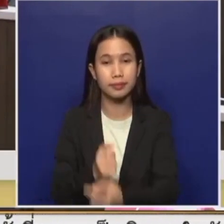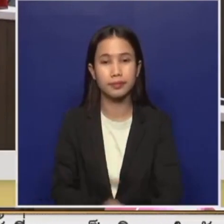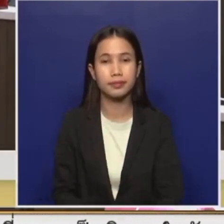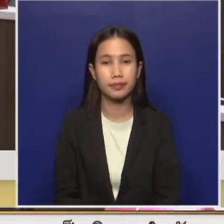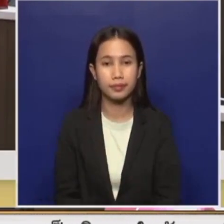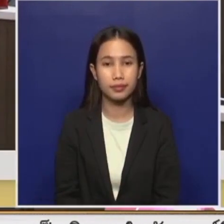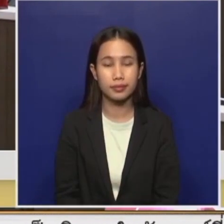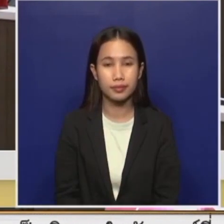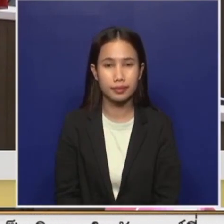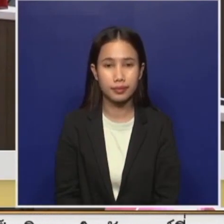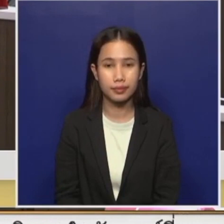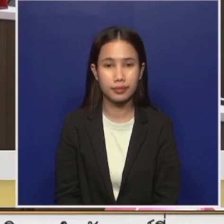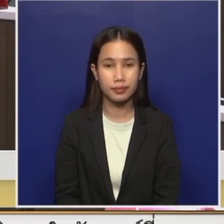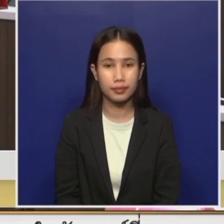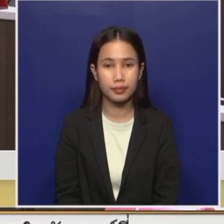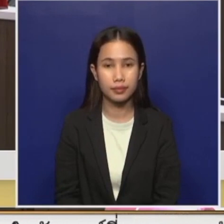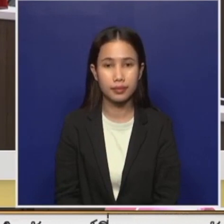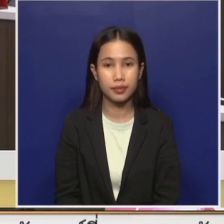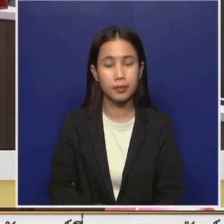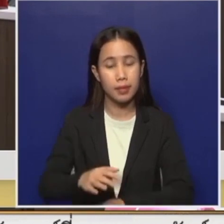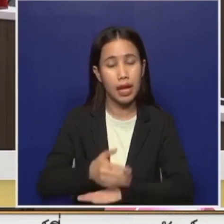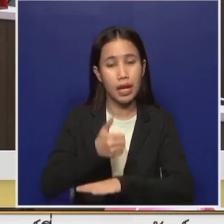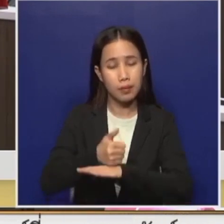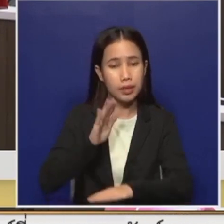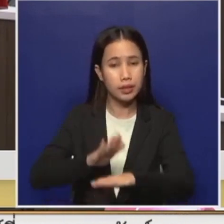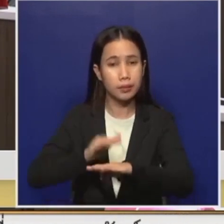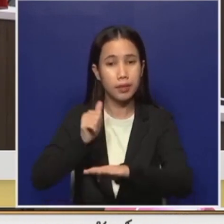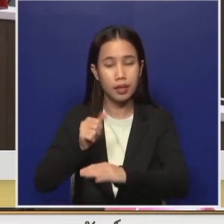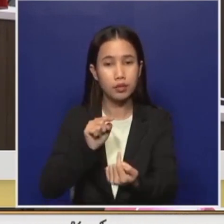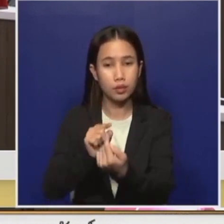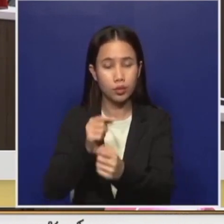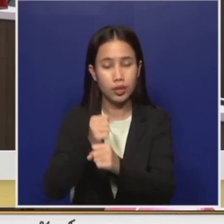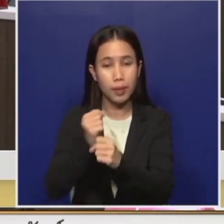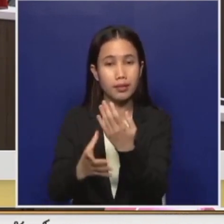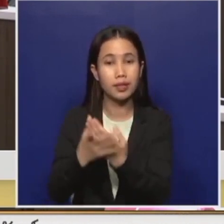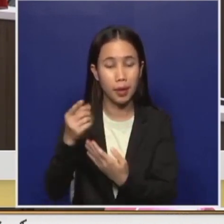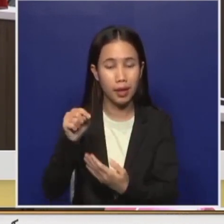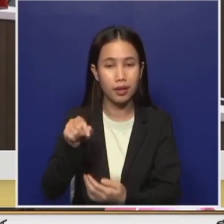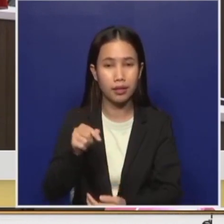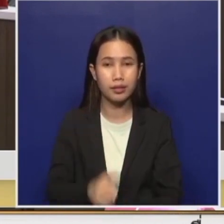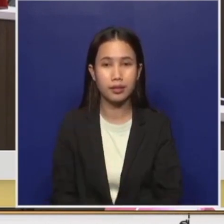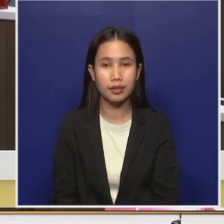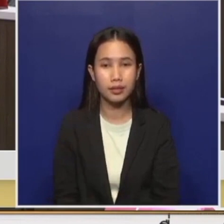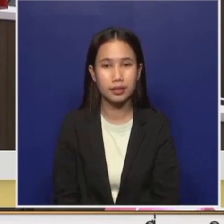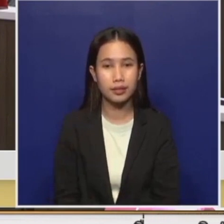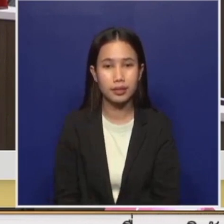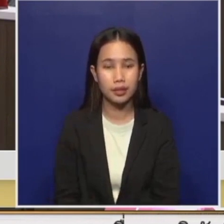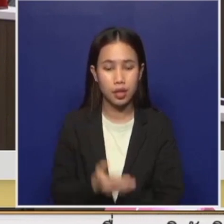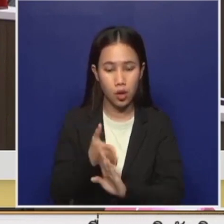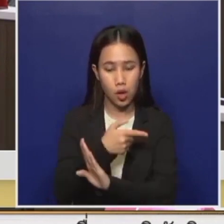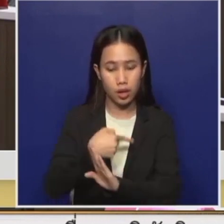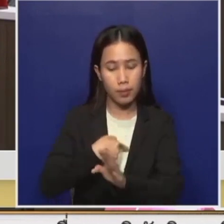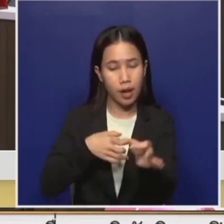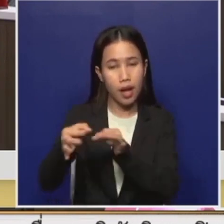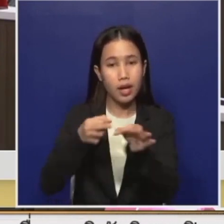ในฐานะที่ท่านเป็ักกัเหมือนที่เปผู้เชยวชญช่ำชองโช่านสภาก่อนที่ผมอภิปลสรุปผมเอา